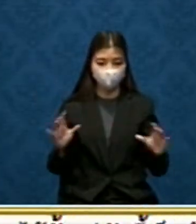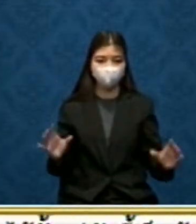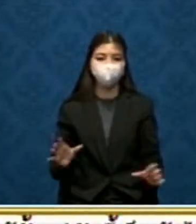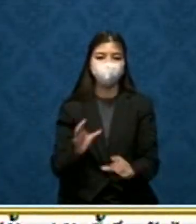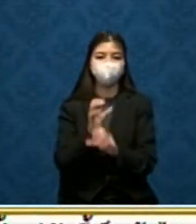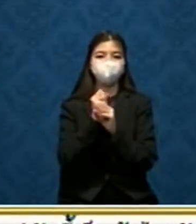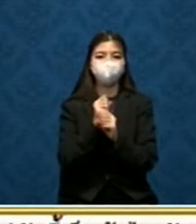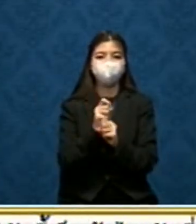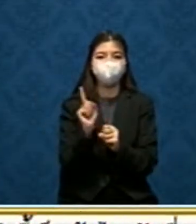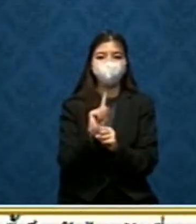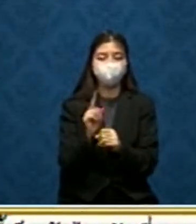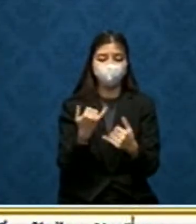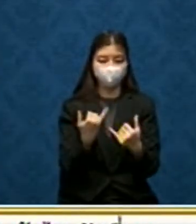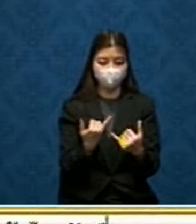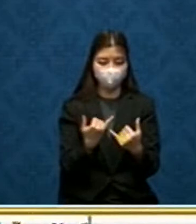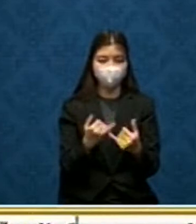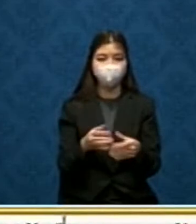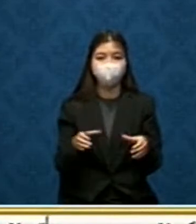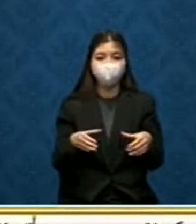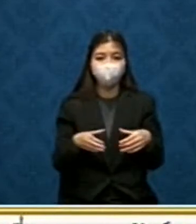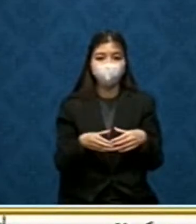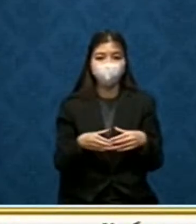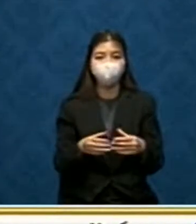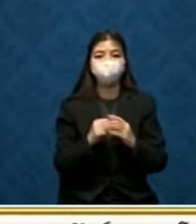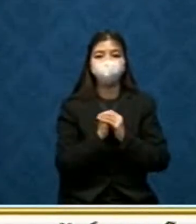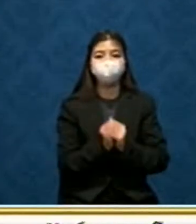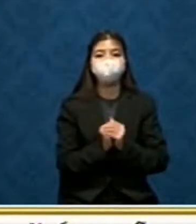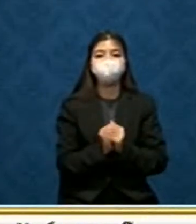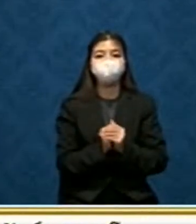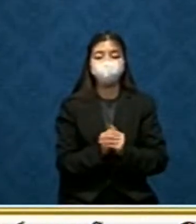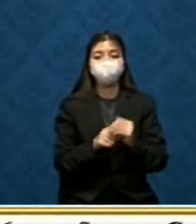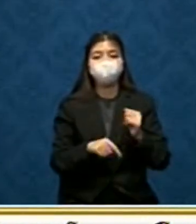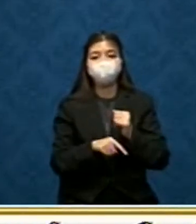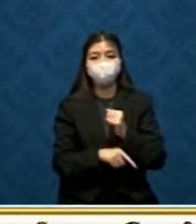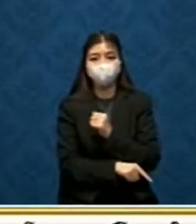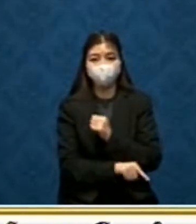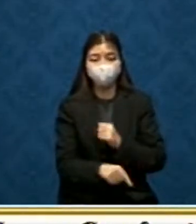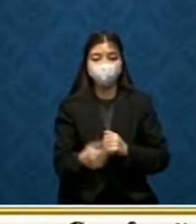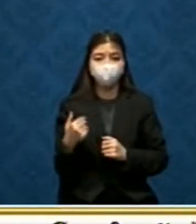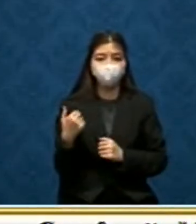อย่นี้ครับ1. ในตู้หาว 2.